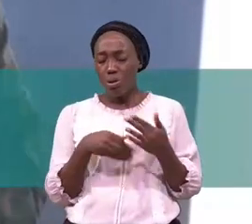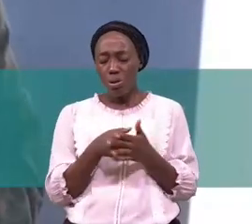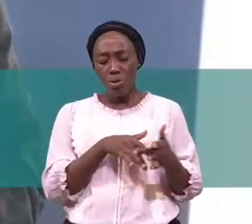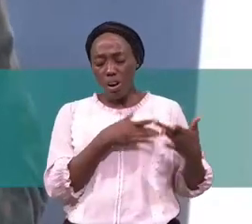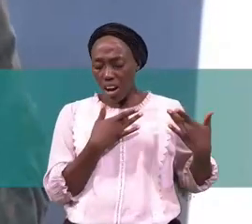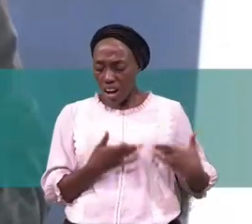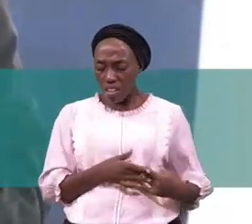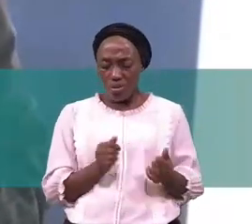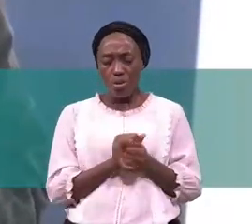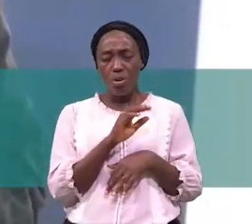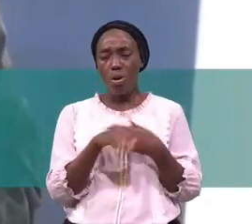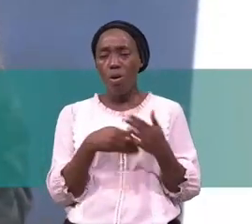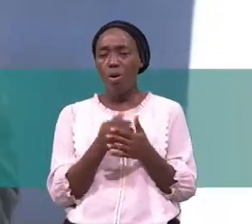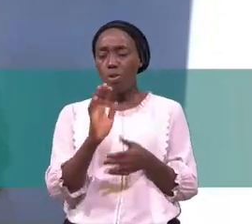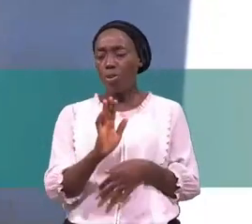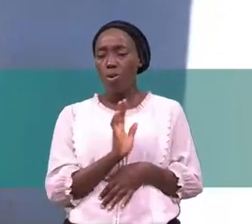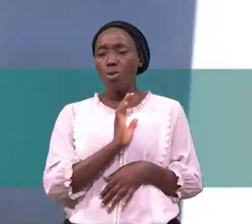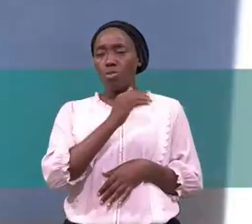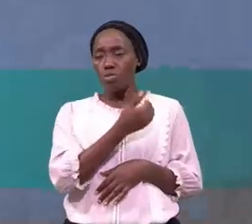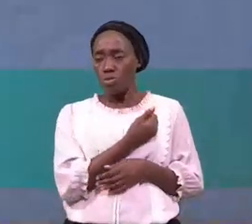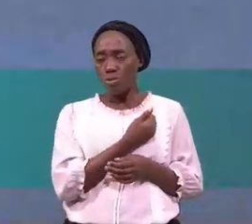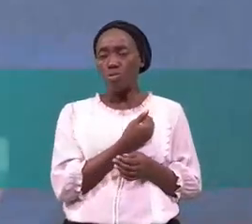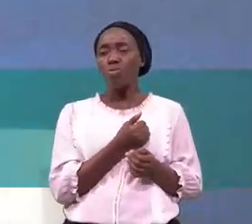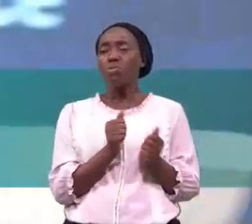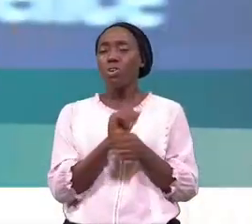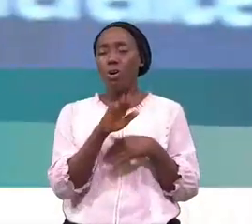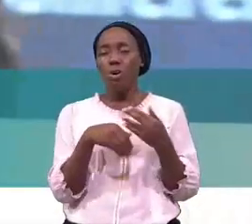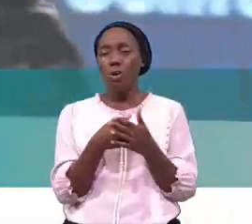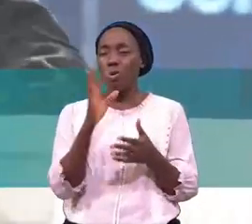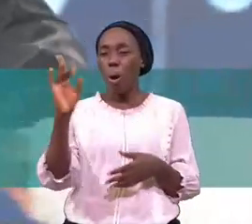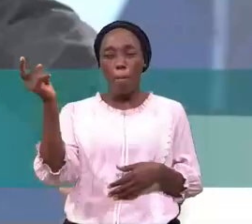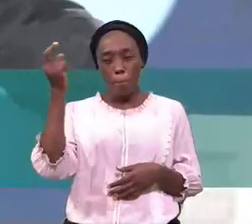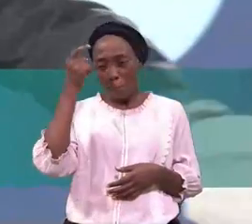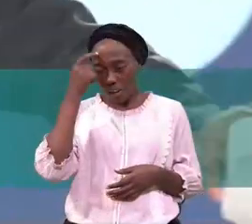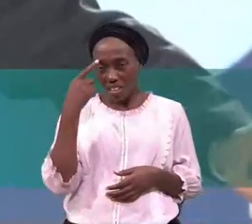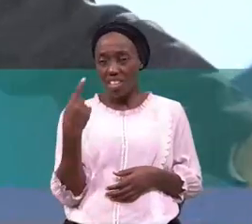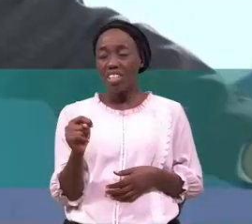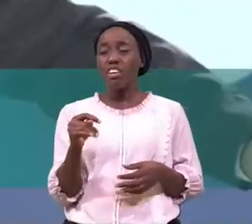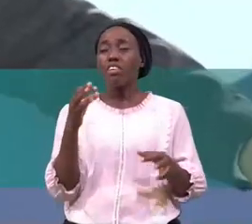Il y a la foi pour servir Dieu de tout son cœur, de toute son âme et toute sa force.